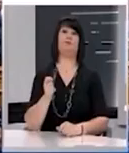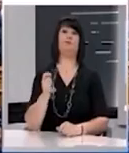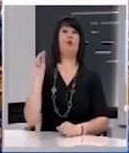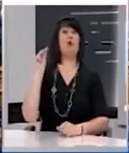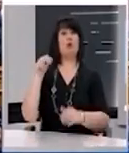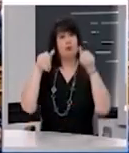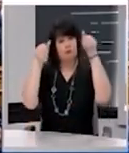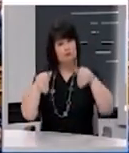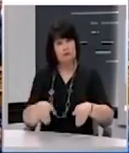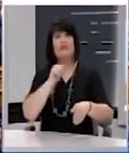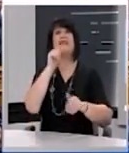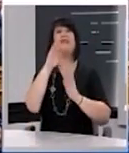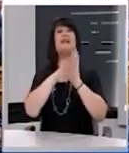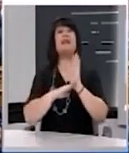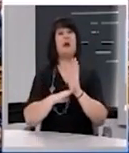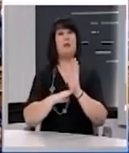να υπακούω στο Σύνταγμα